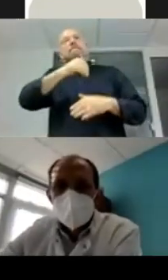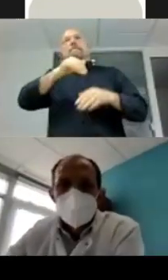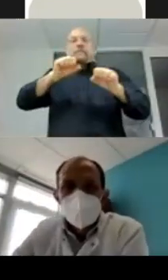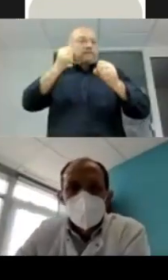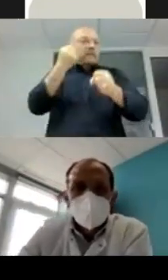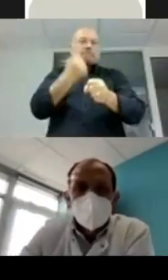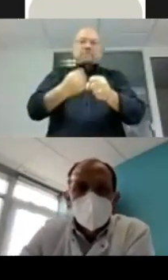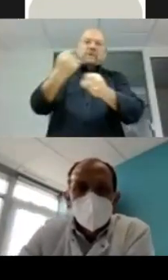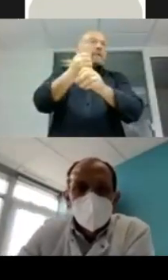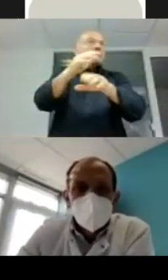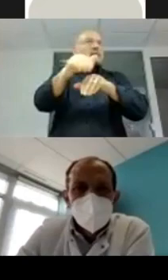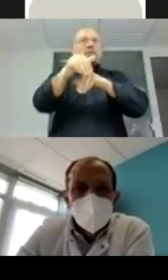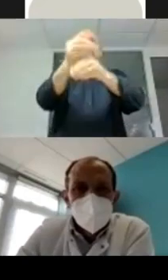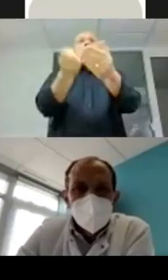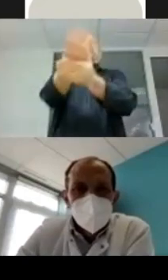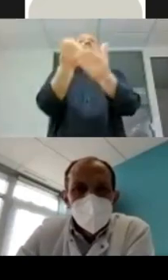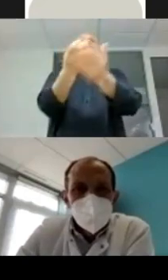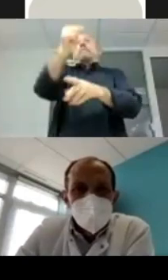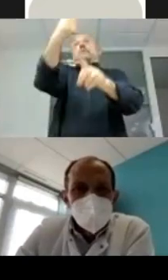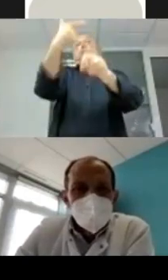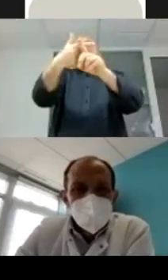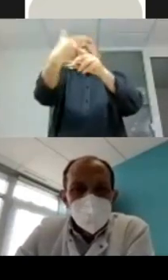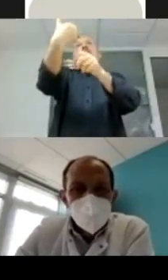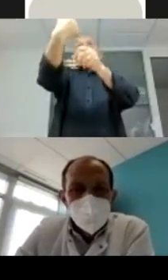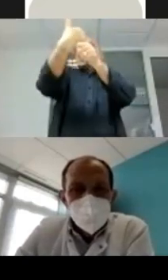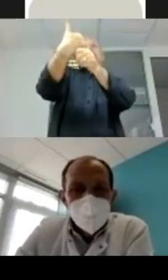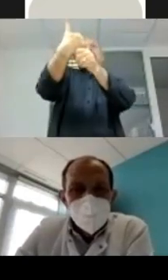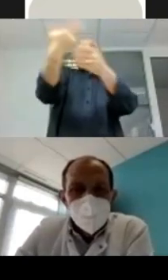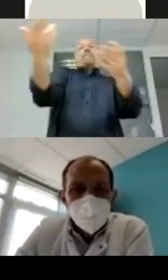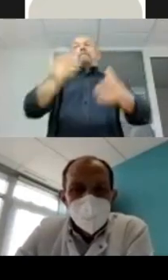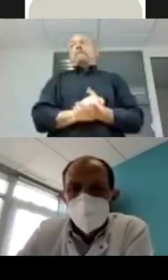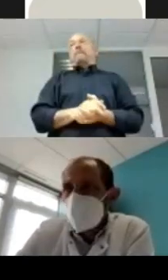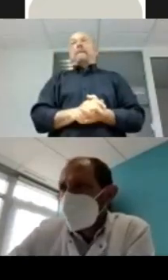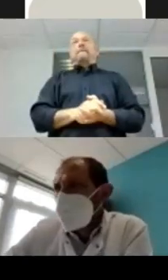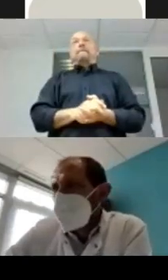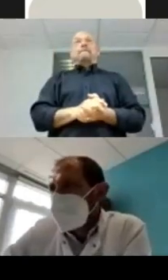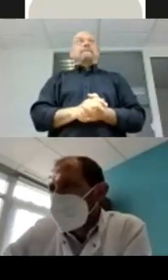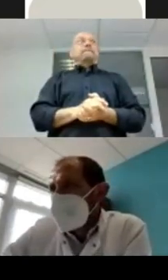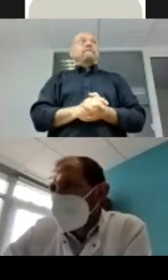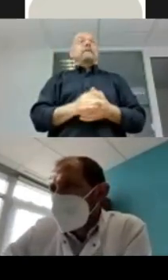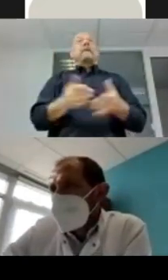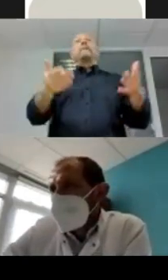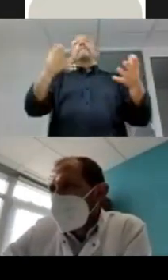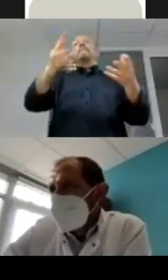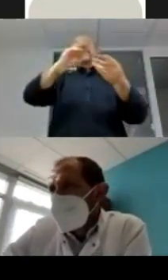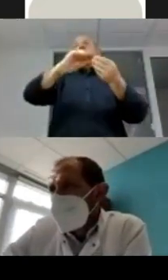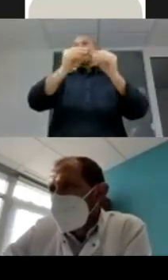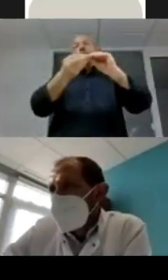on a tenu à la mettre en place sous la forme de visioconférence. C'était une première pour nous.